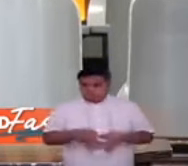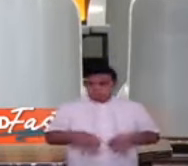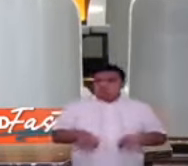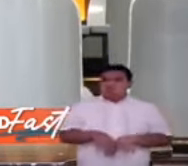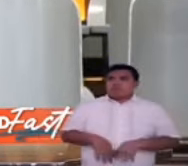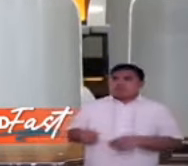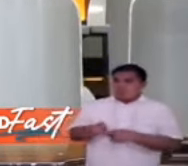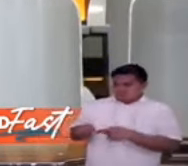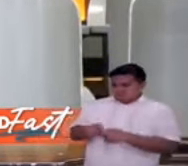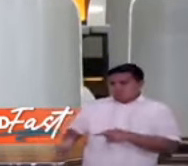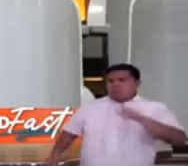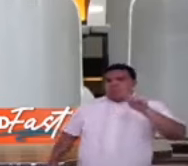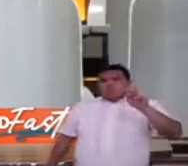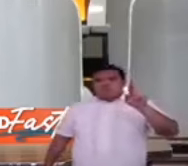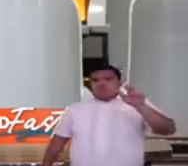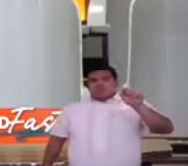Nindot kayo ni.